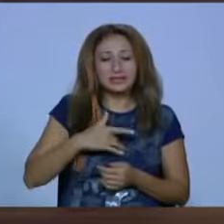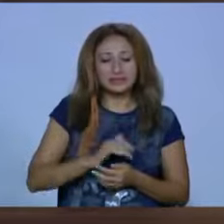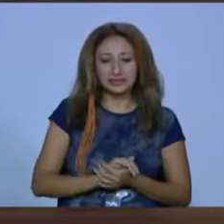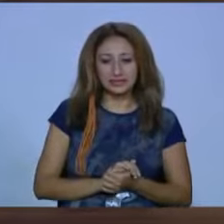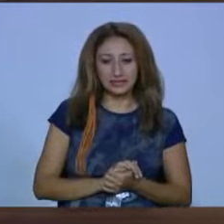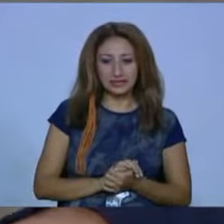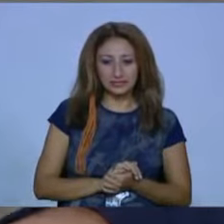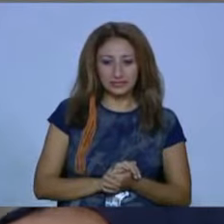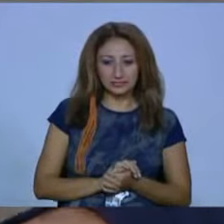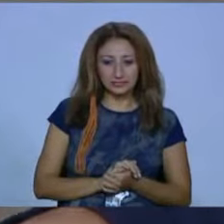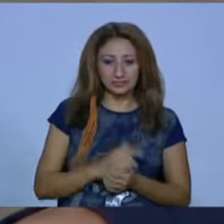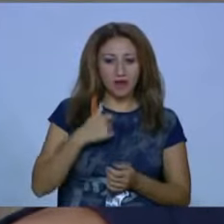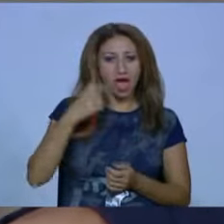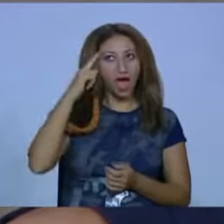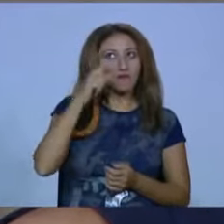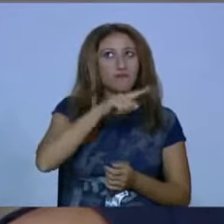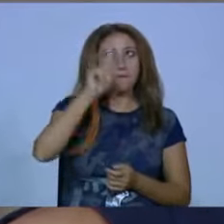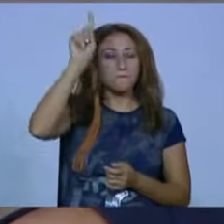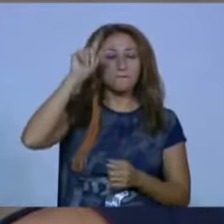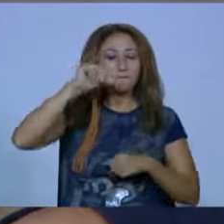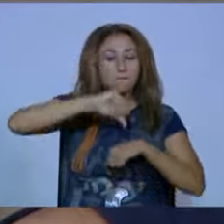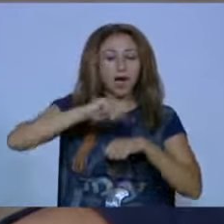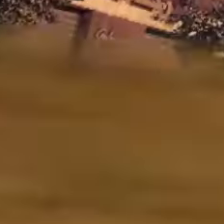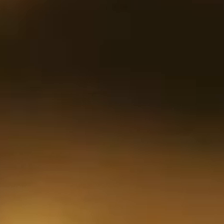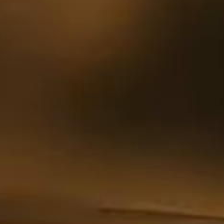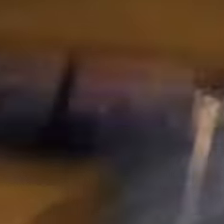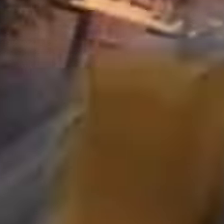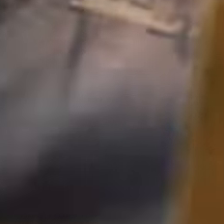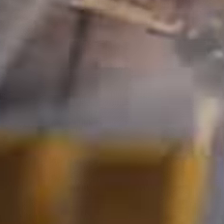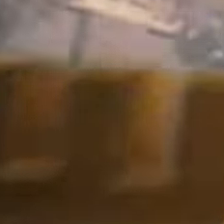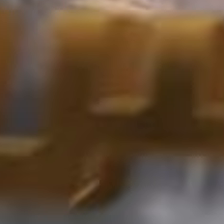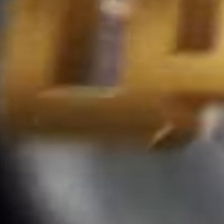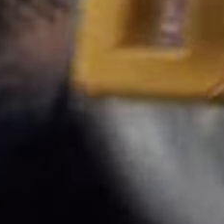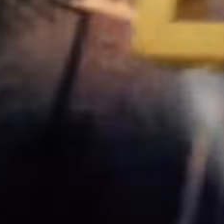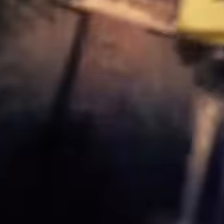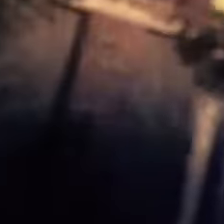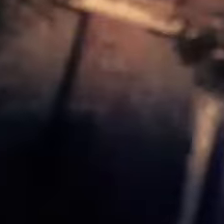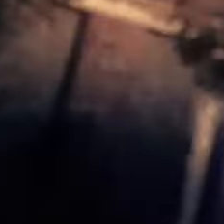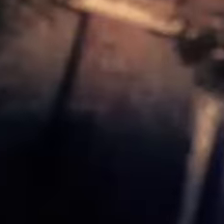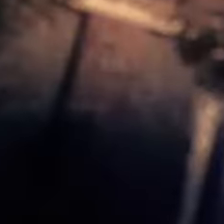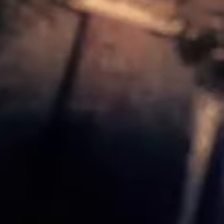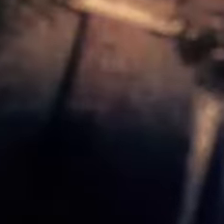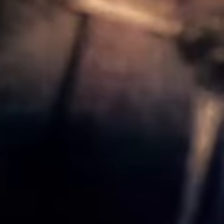ربنا سبحانه وتعالى حطه في مكان عظيم جدا يا ان شاء الله يا رب ان شاء الله.